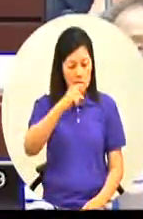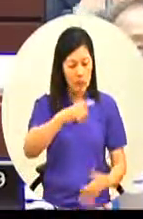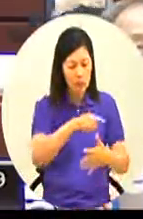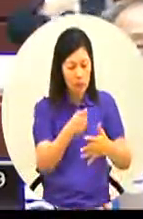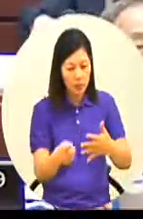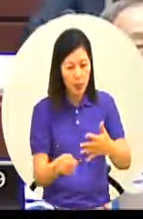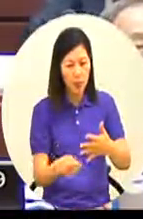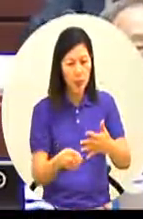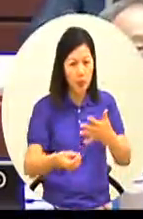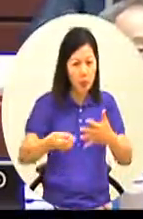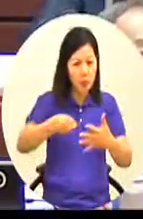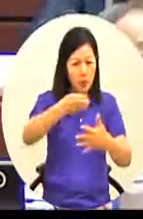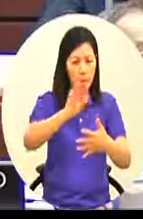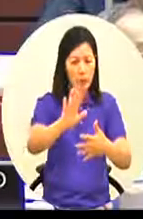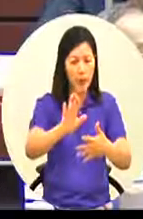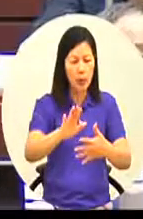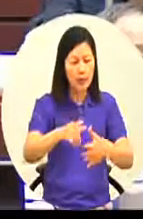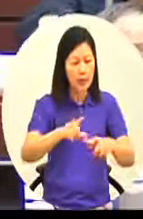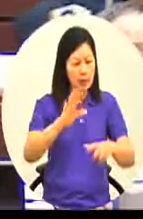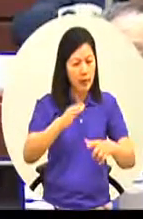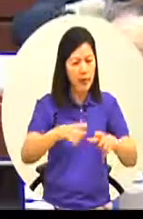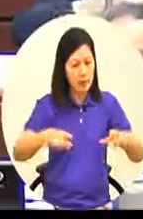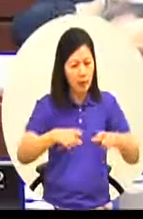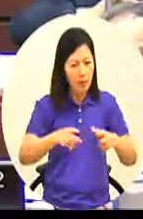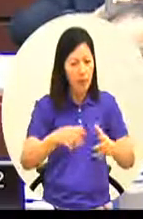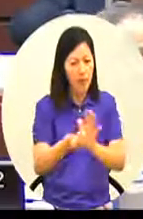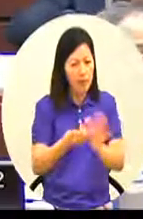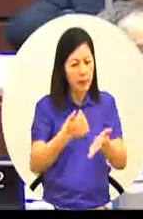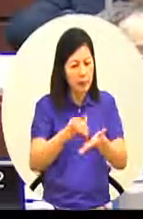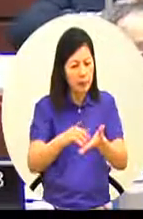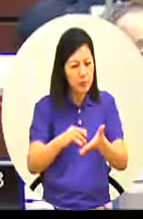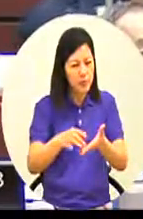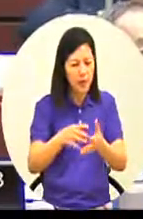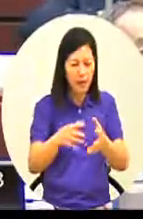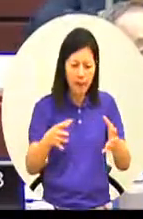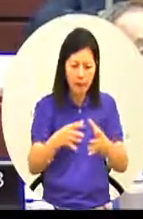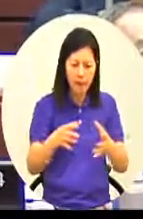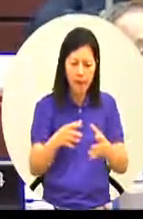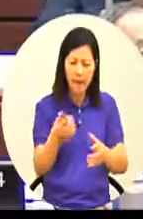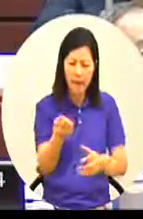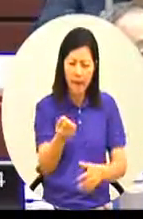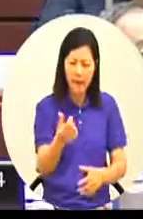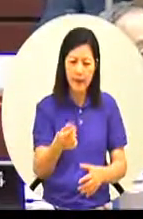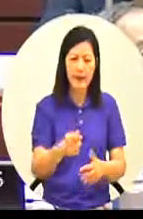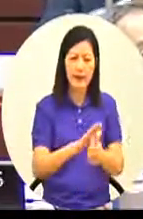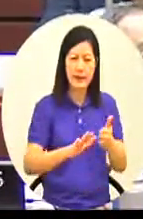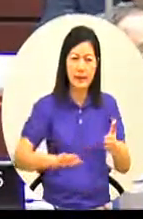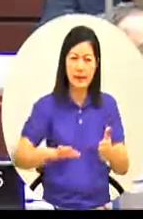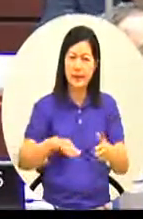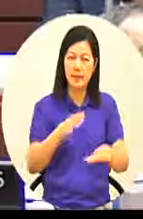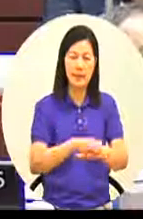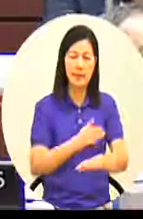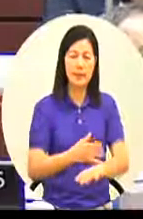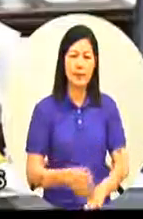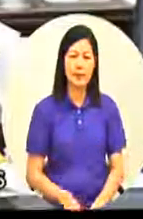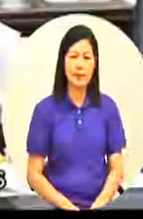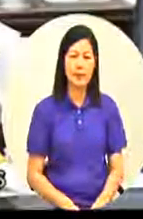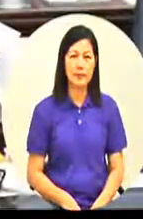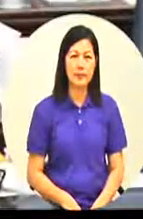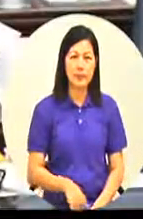但是他的那个 size， 他的那个预算规模其实都很小，也不会影响到原来的。 主委，我想你讲的是另